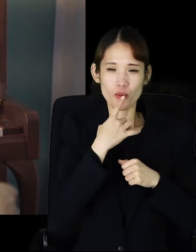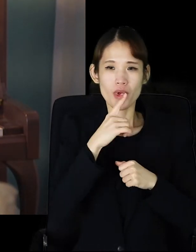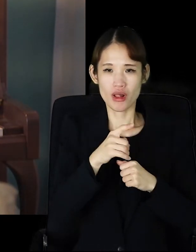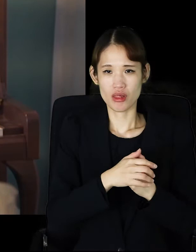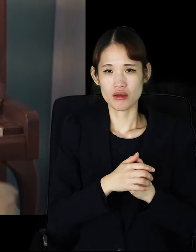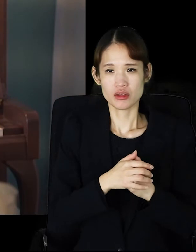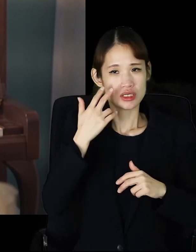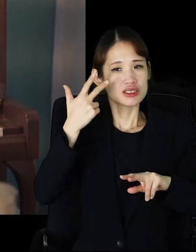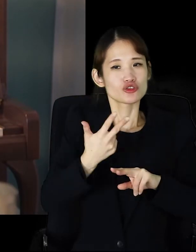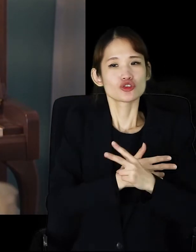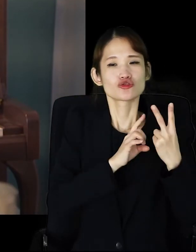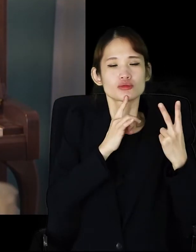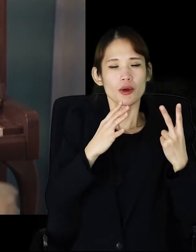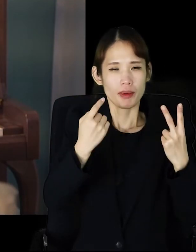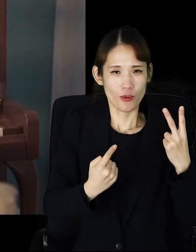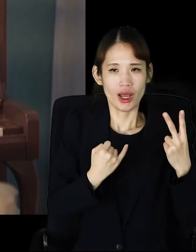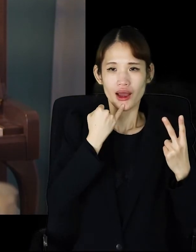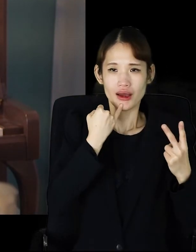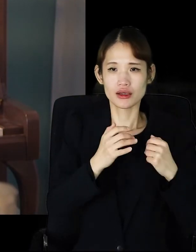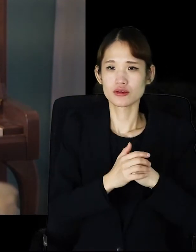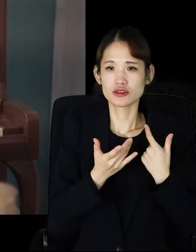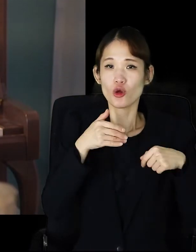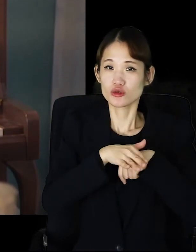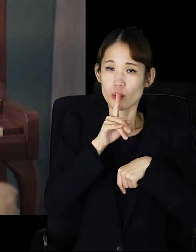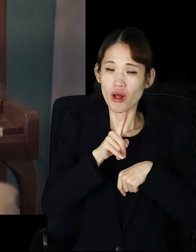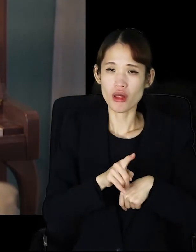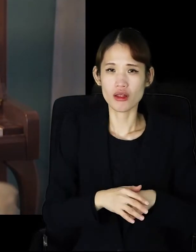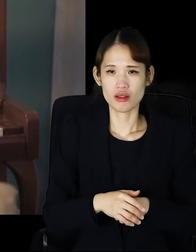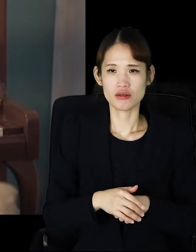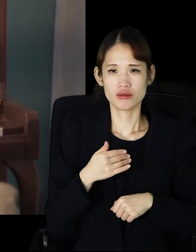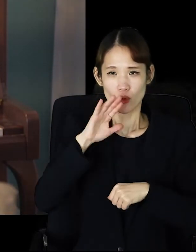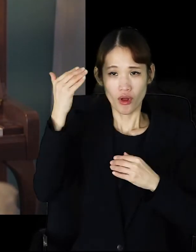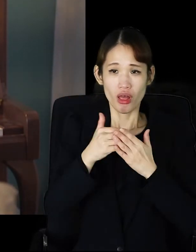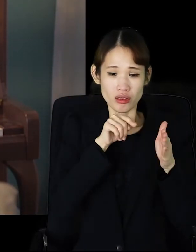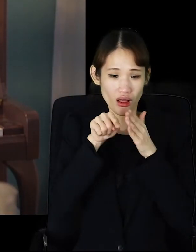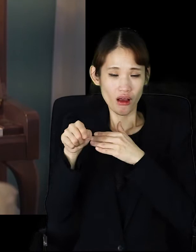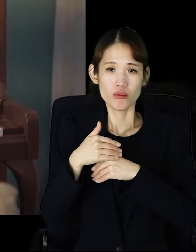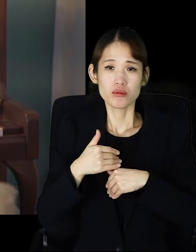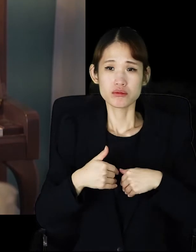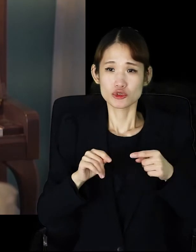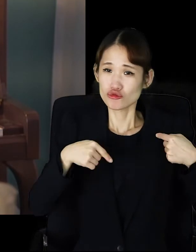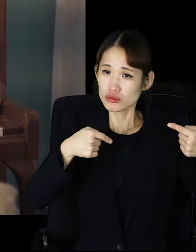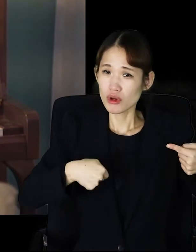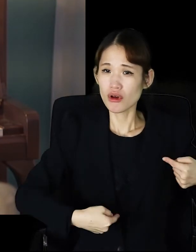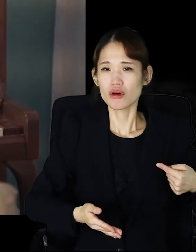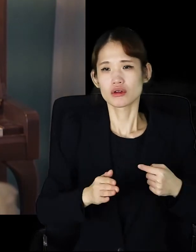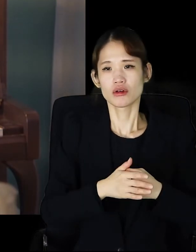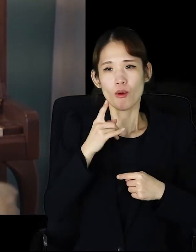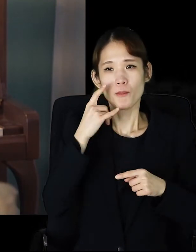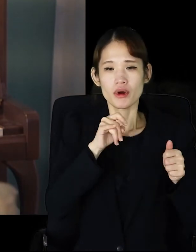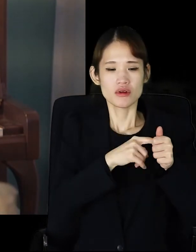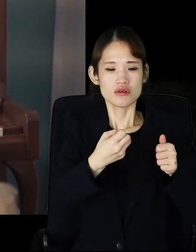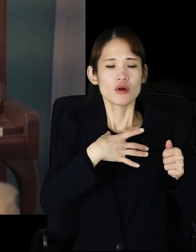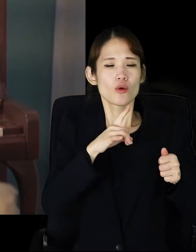했대요. 아 뭐 일주일에 뭐 한 2번만 나오셔도 되고 뭐 이런 식으로 얘기를 했다는 거예요. 네. 근데 원래 다 나가야 되는 건데 그치. 엄마가 그래서 당신 뭐라